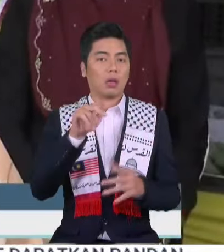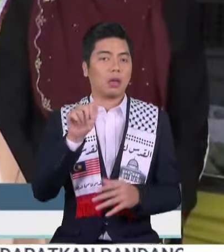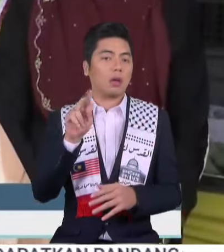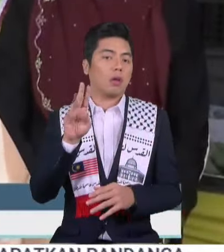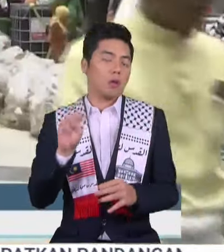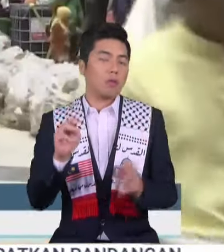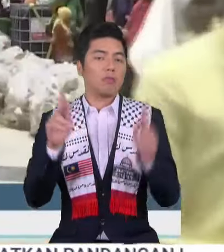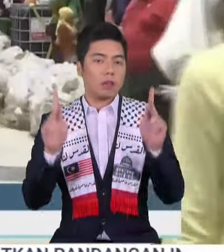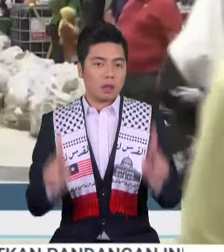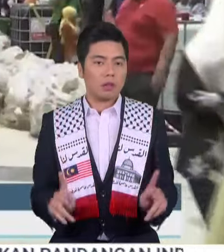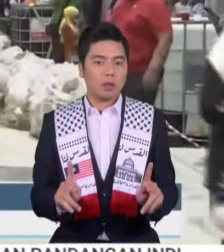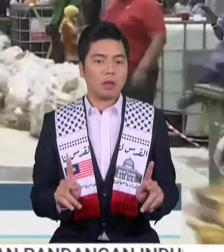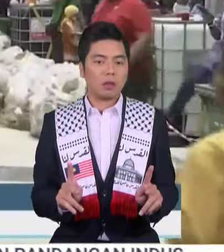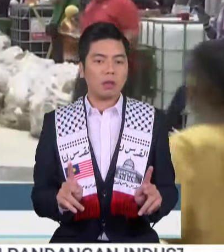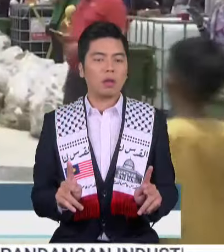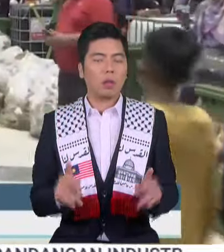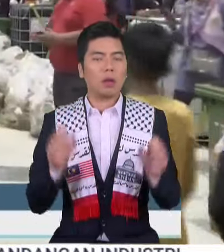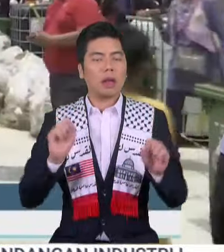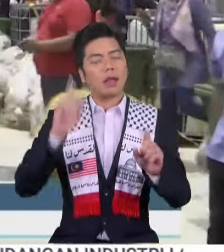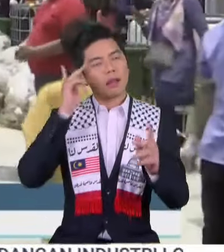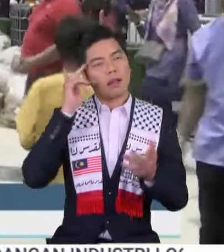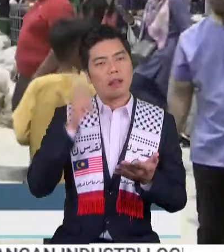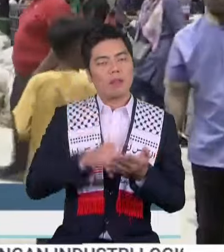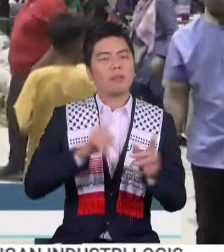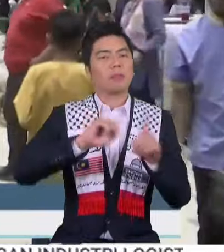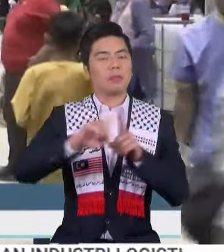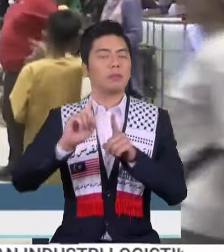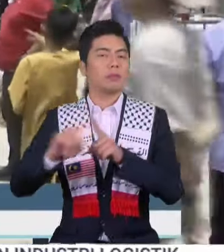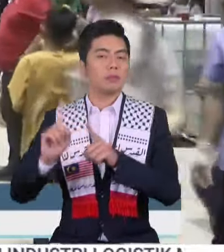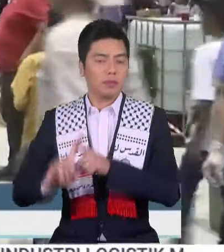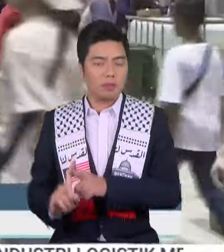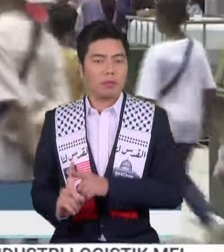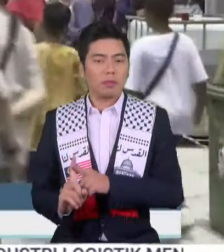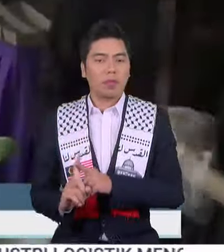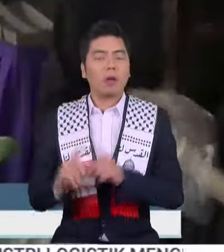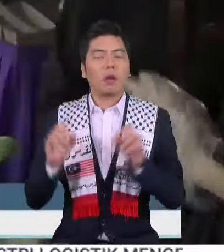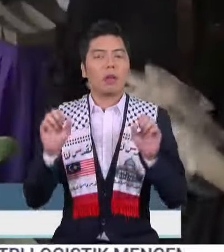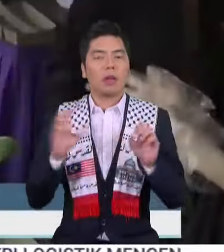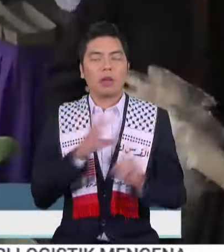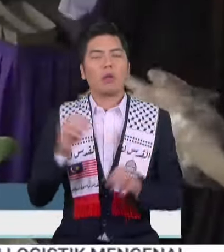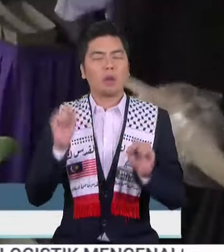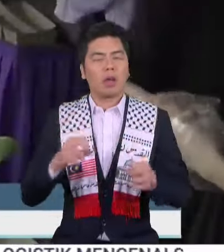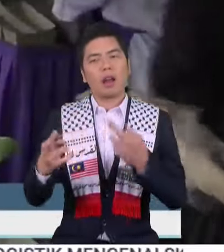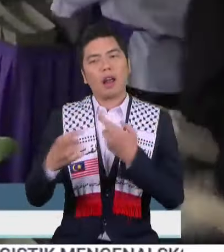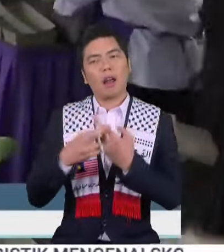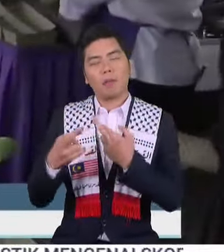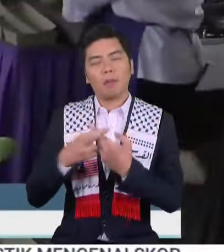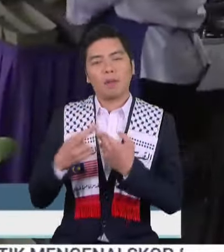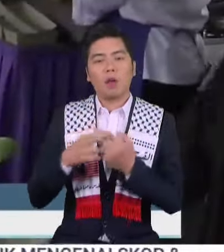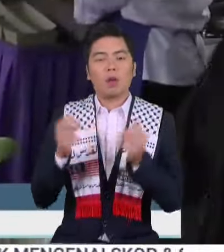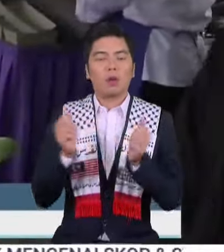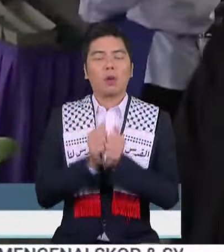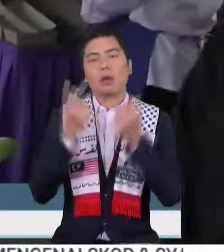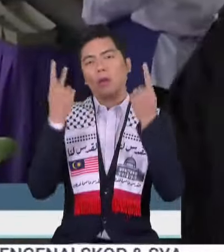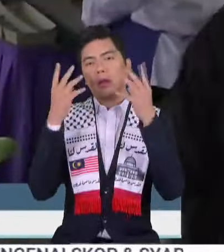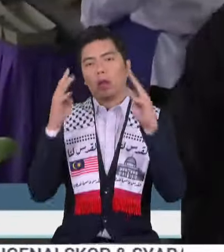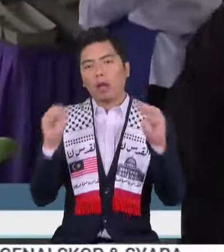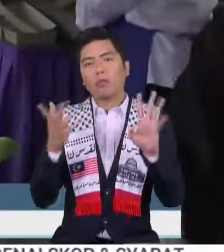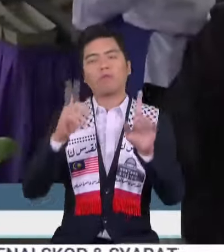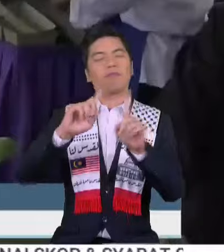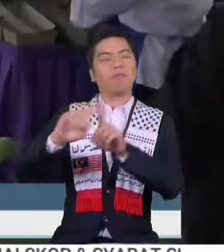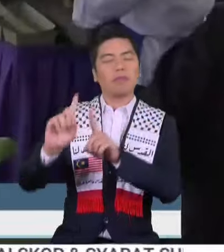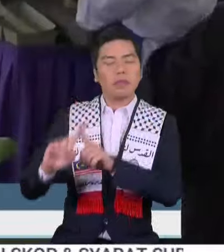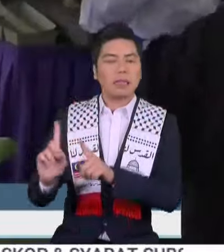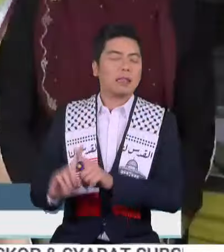kita dapat lagi kita kenal macam-macam lagi kan bangsa and then kita dapat rapat lagi hubungan dengan Perdana Menteri apa semua.